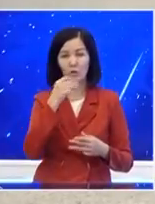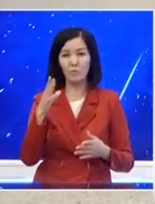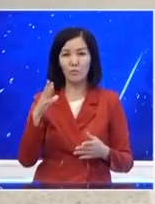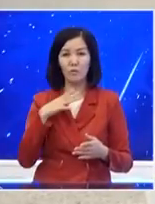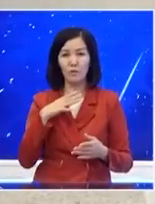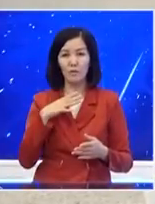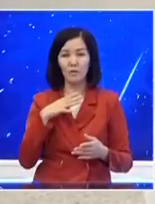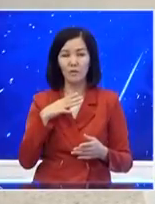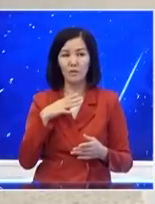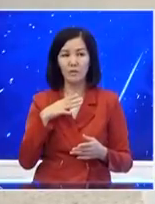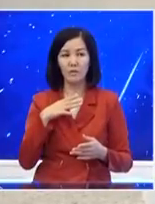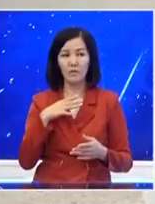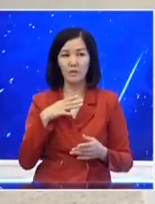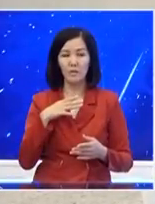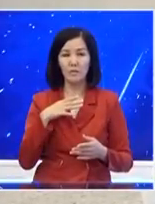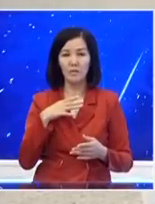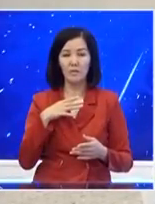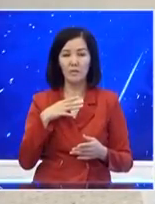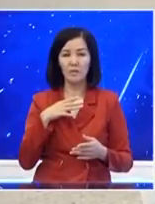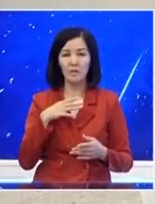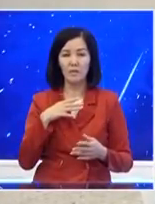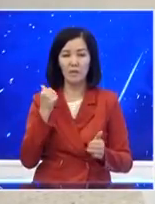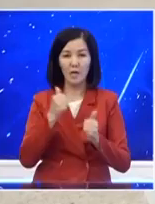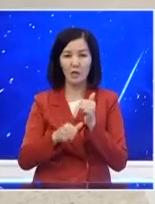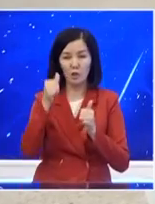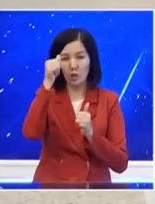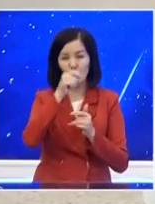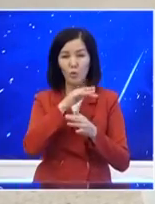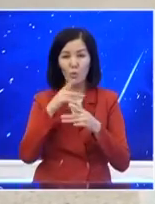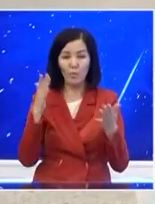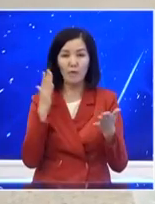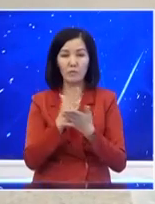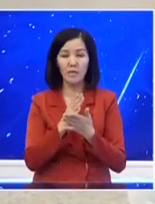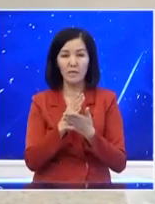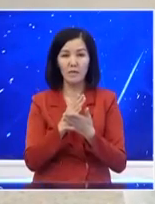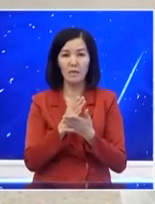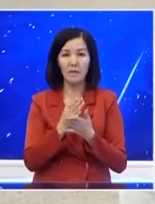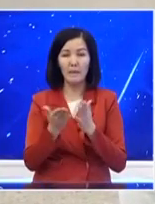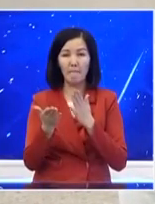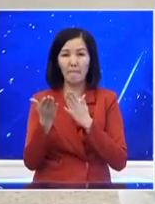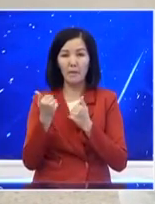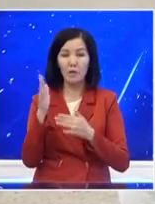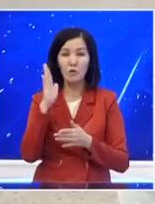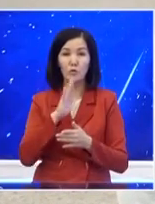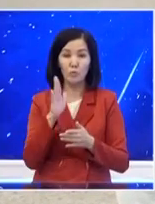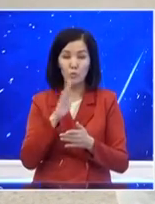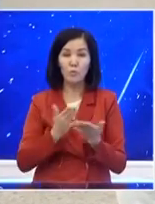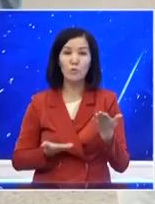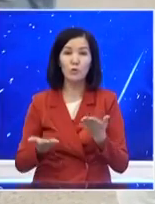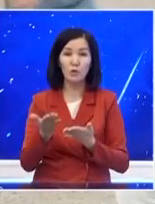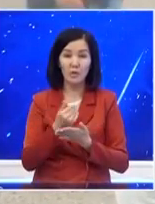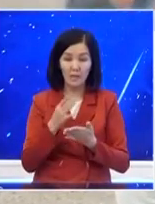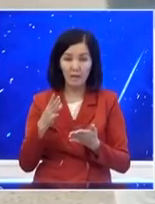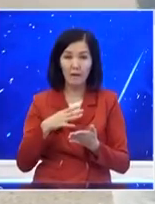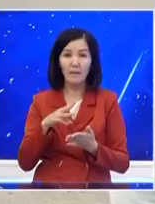бақтың проблемасы год за годом жылдан жылға көбейіп отыр. Былтыр жиналған су биылда жиналған. Март